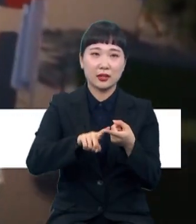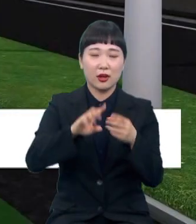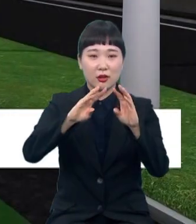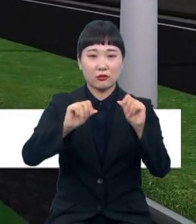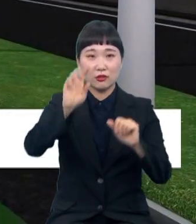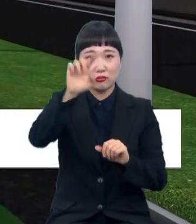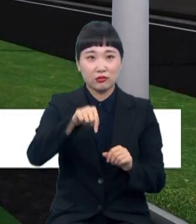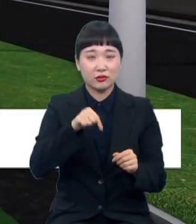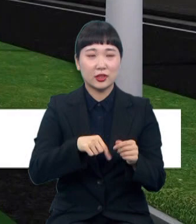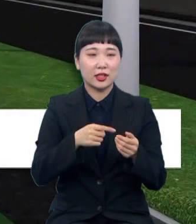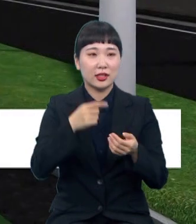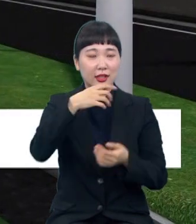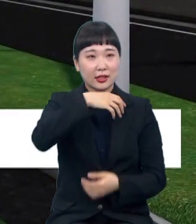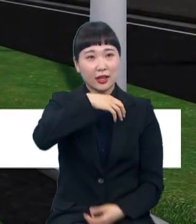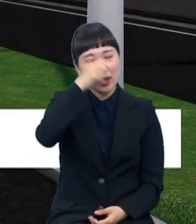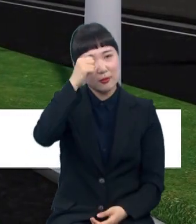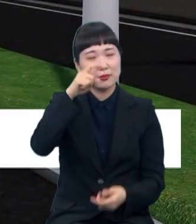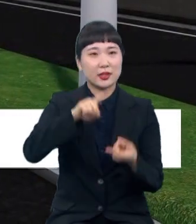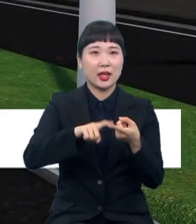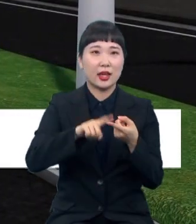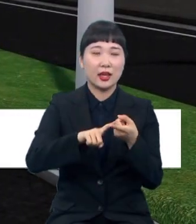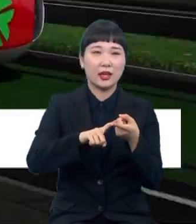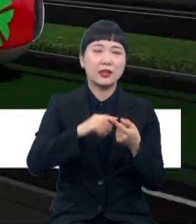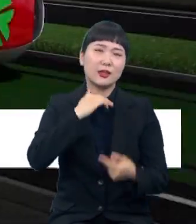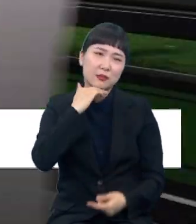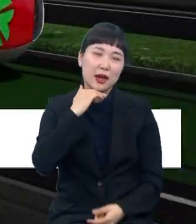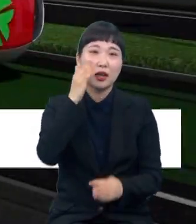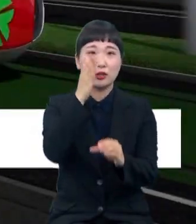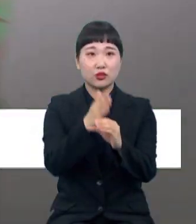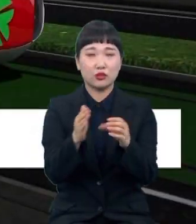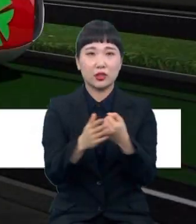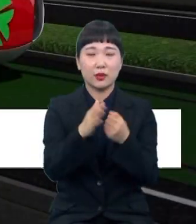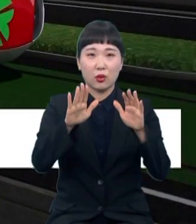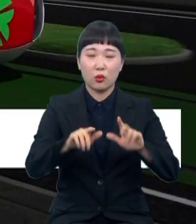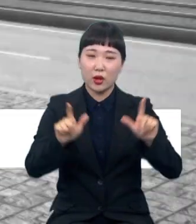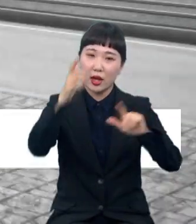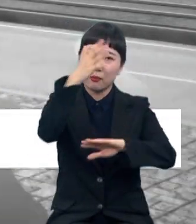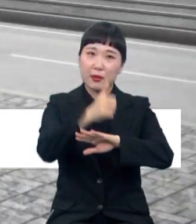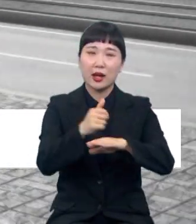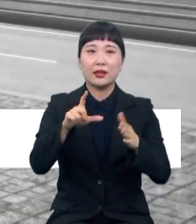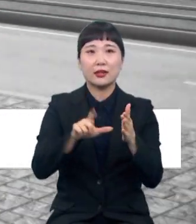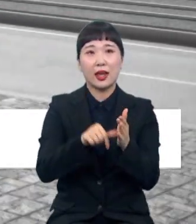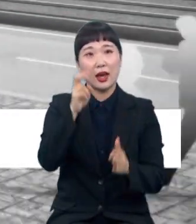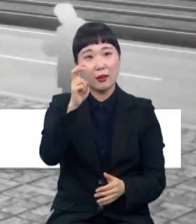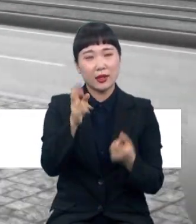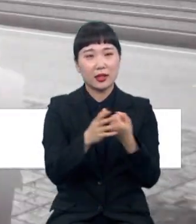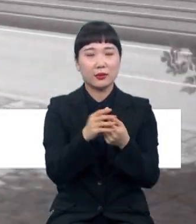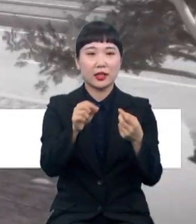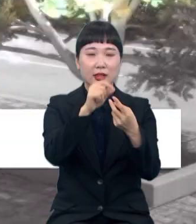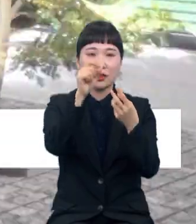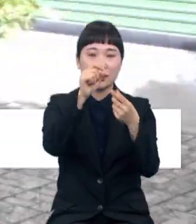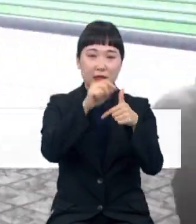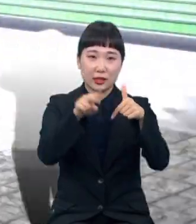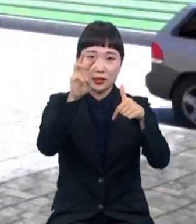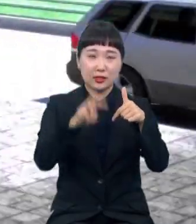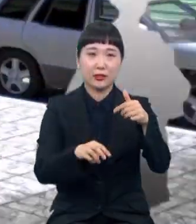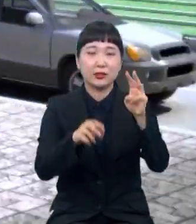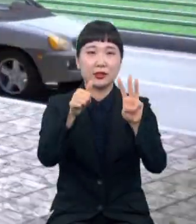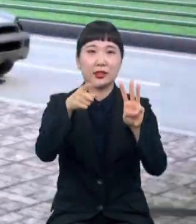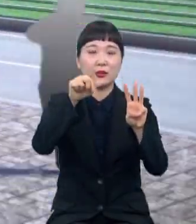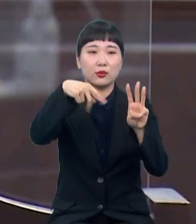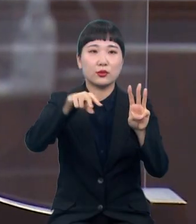절차를 진행 중이며 올해 연말쯤 결과가 나올 것이라며 인천 3호선보다 속도감 있게 추진될 수 있다는 점을